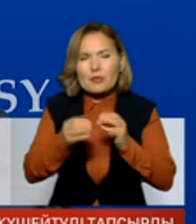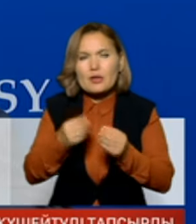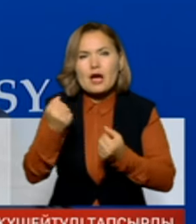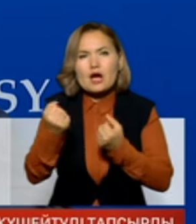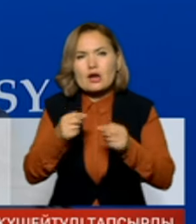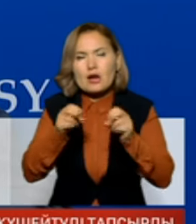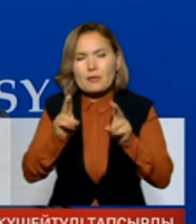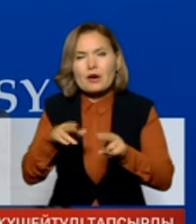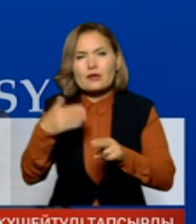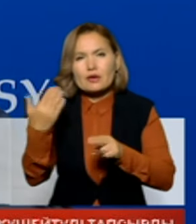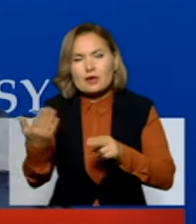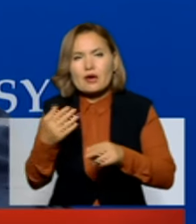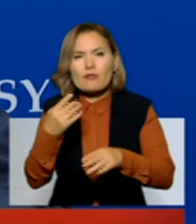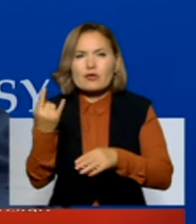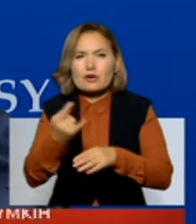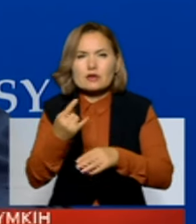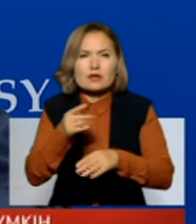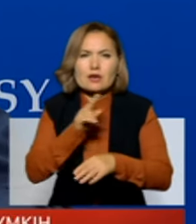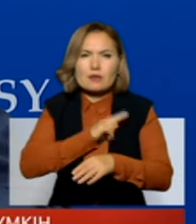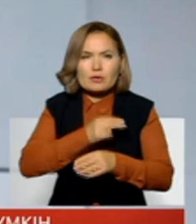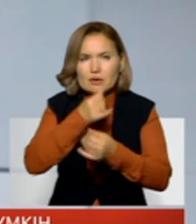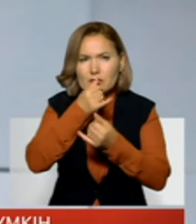жүргізушілерді такси жүйесінен шығарылады.